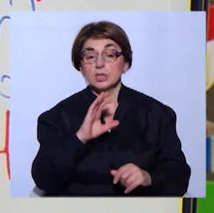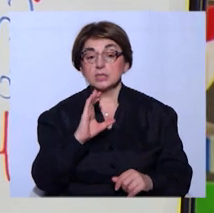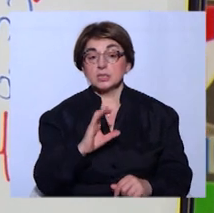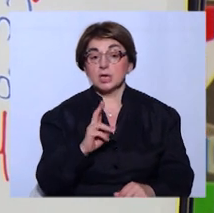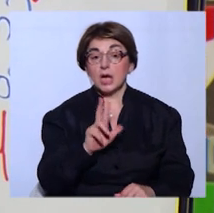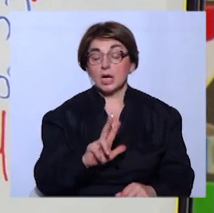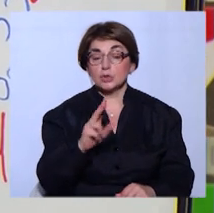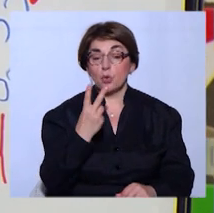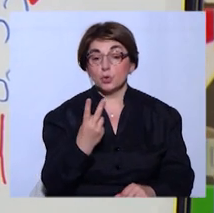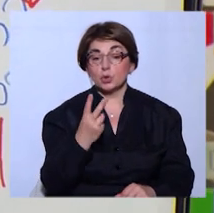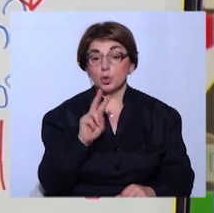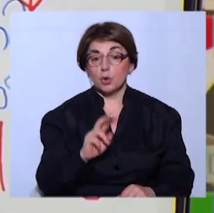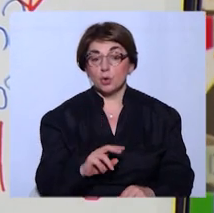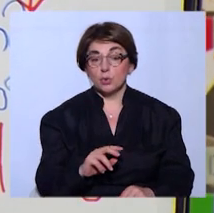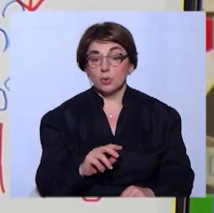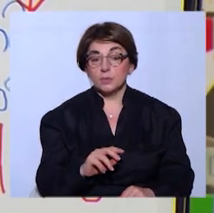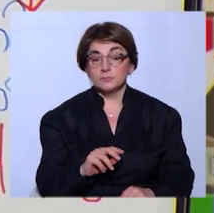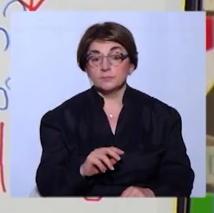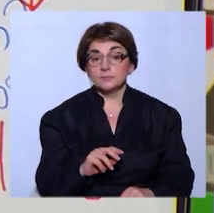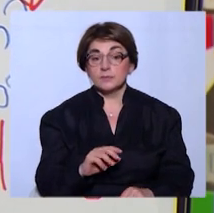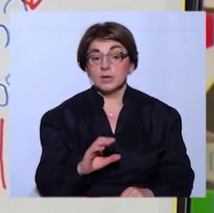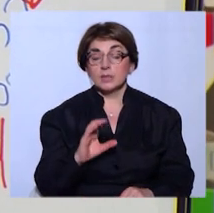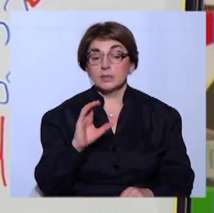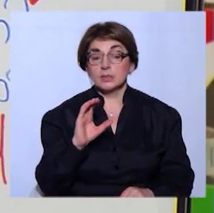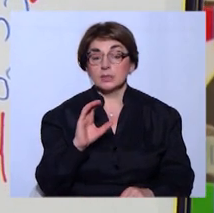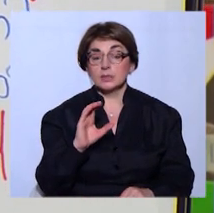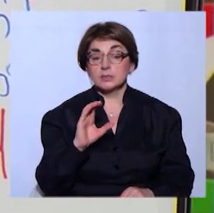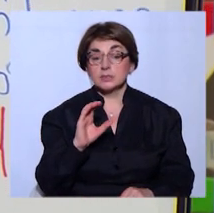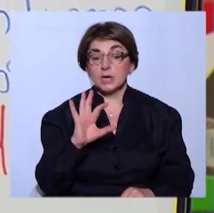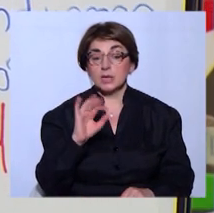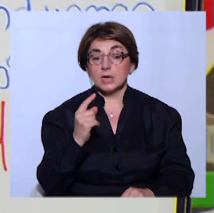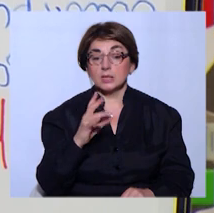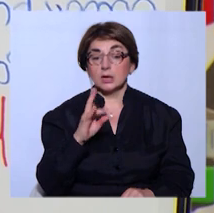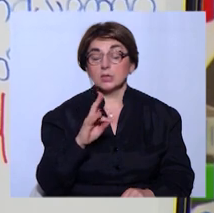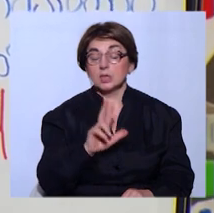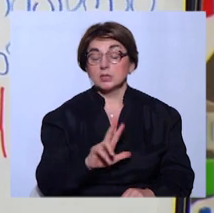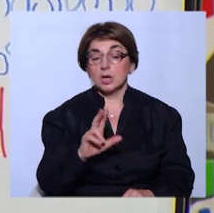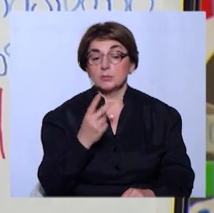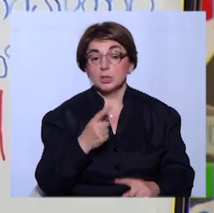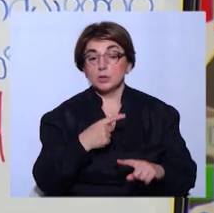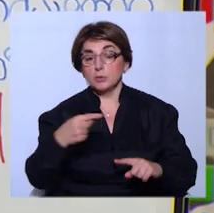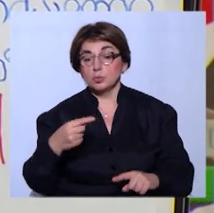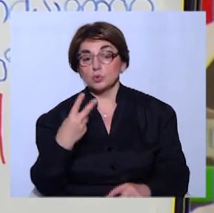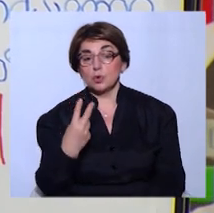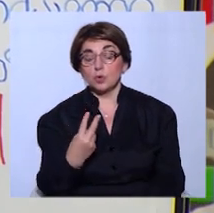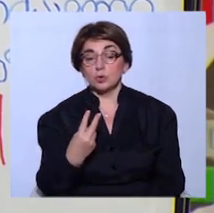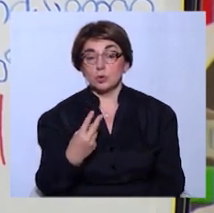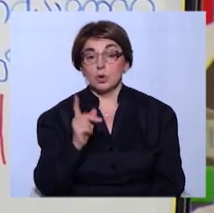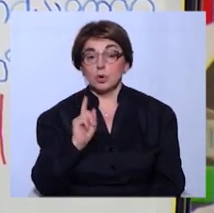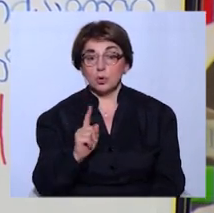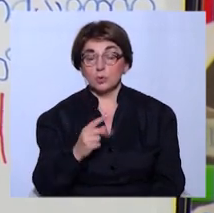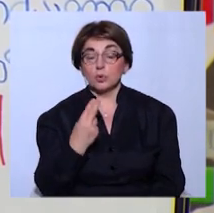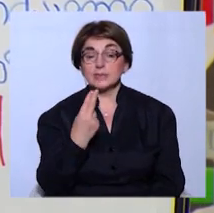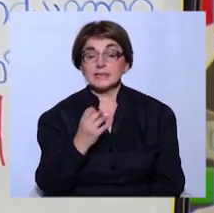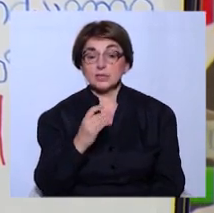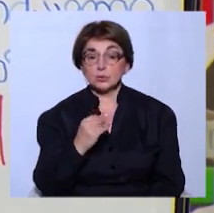ფორმულაზე ვსაუბრობ, და ალკინი CN H2N-2. ხოლო ციკლური აღნაგობის, ანუ ჩაკეტილი